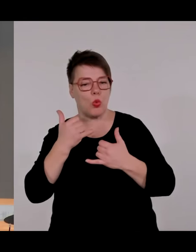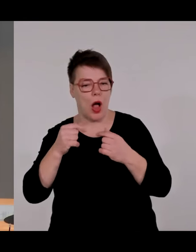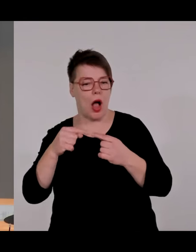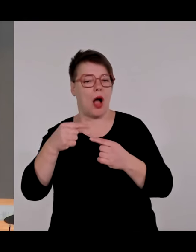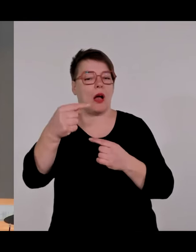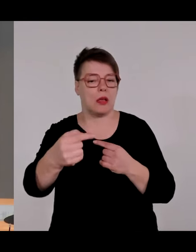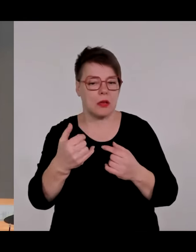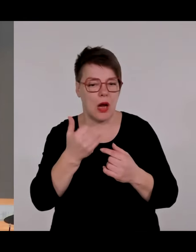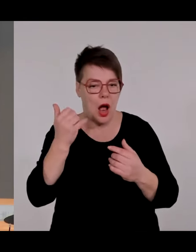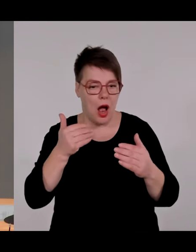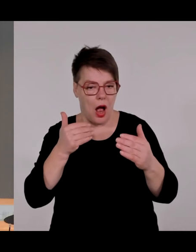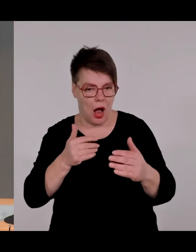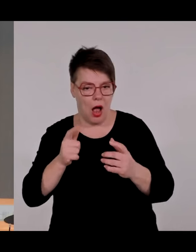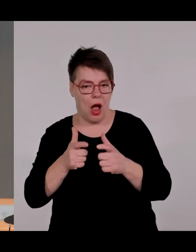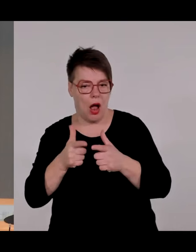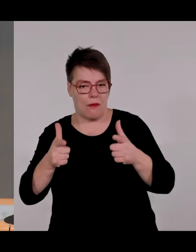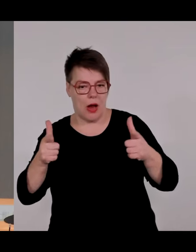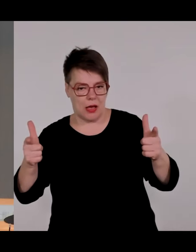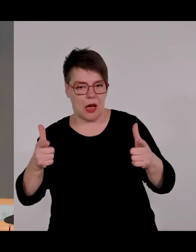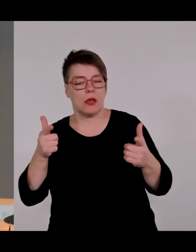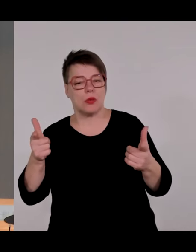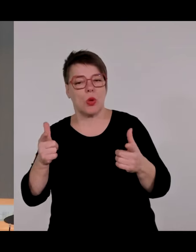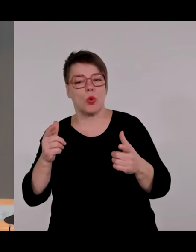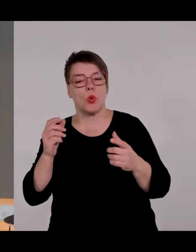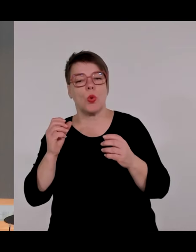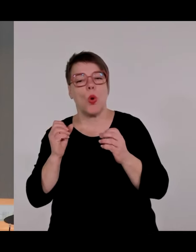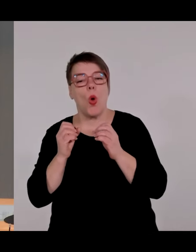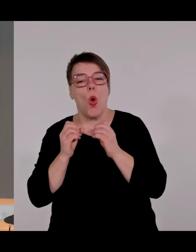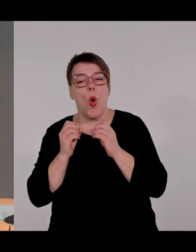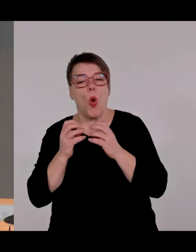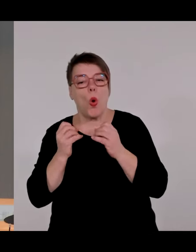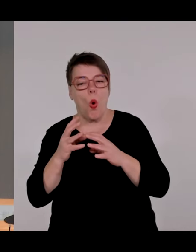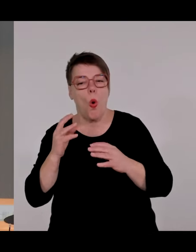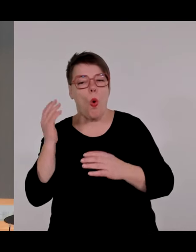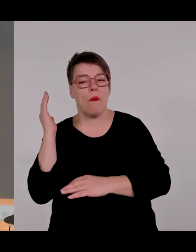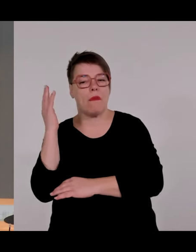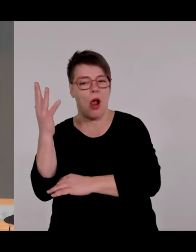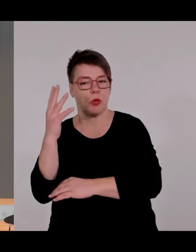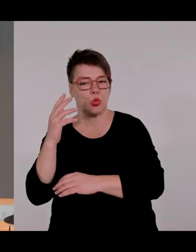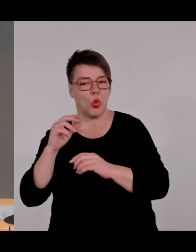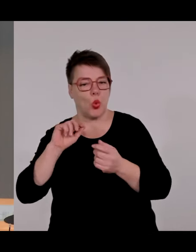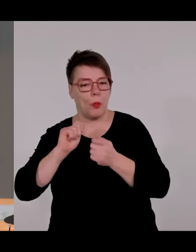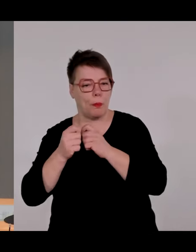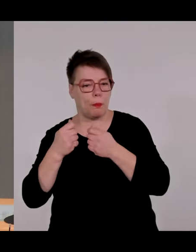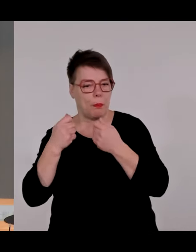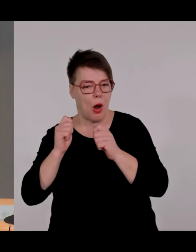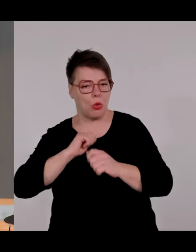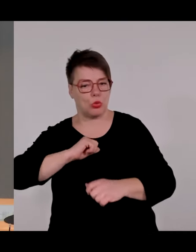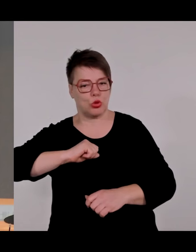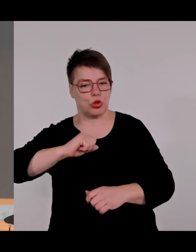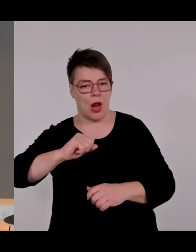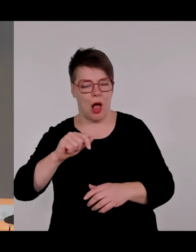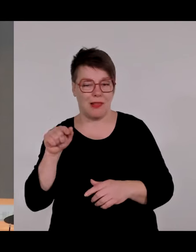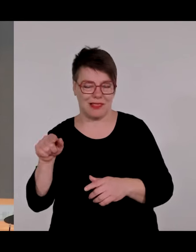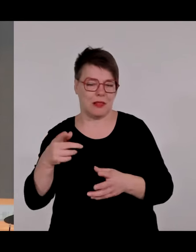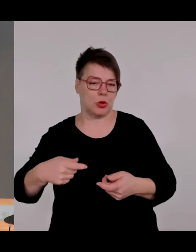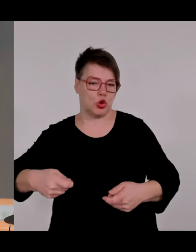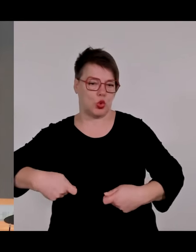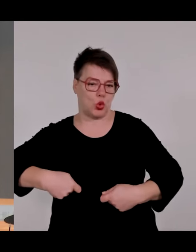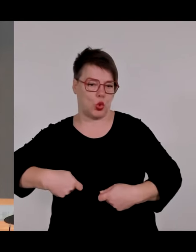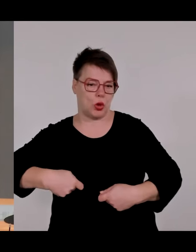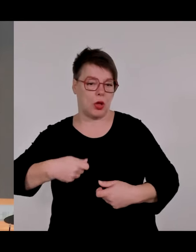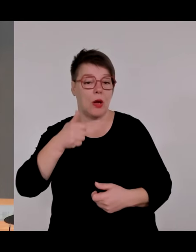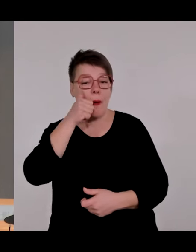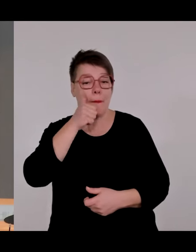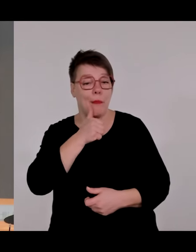CDU und gleichlautender Antrag der Fraktion der SPD zum Thema Klimaschutz und Energiewende voranbringen, Fernwärme in öffentliche